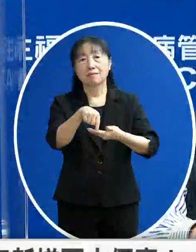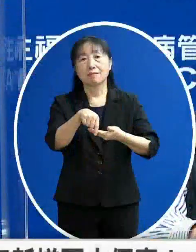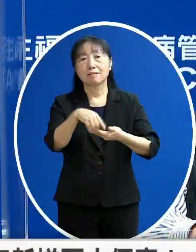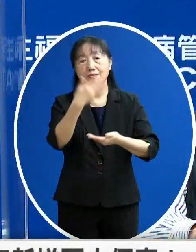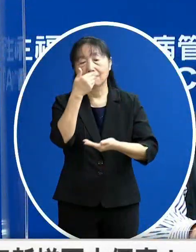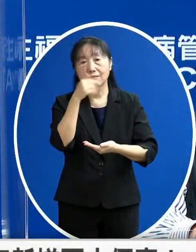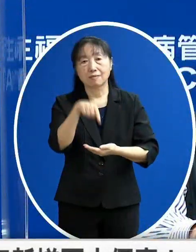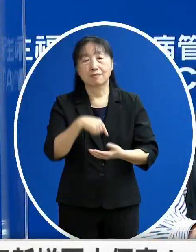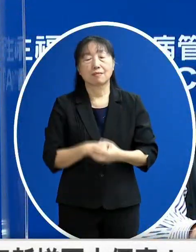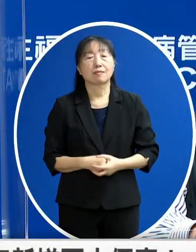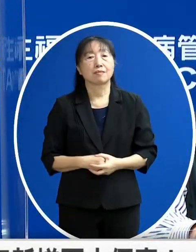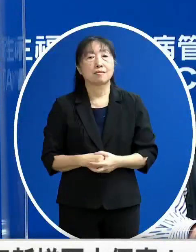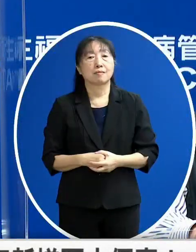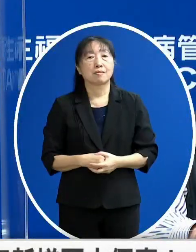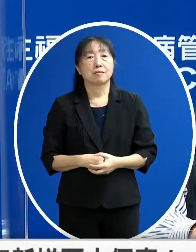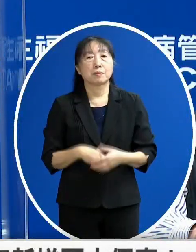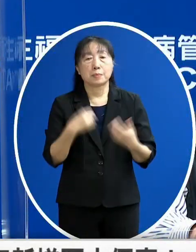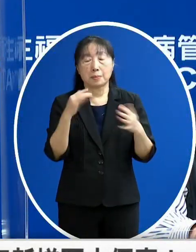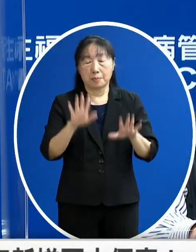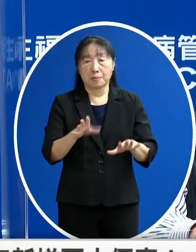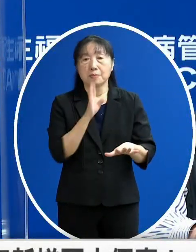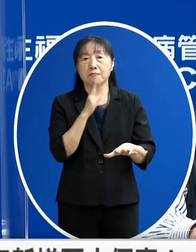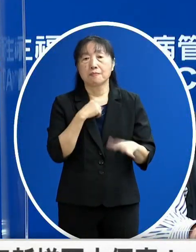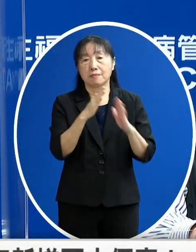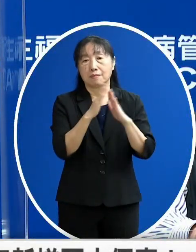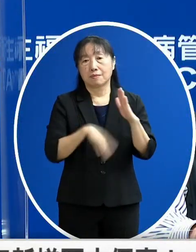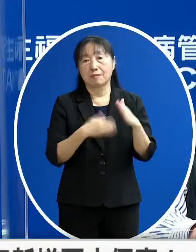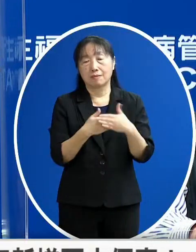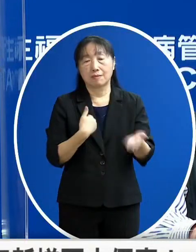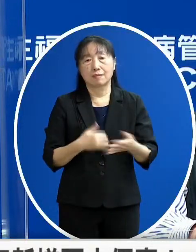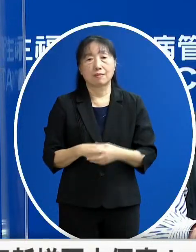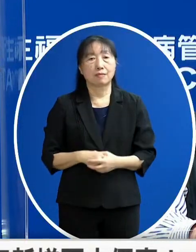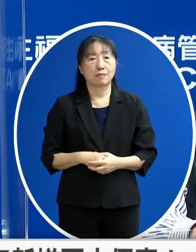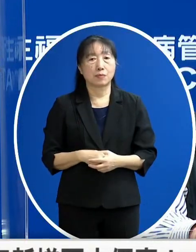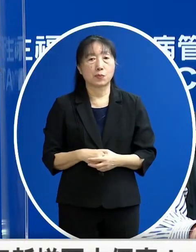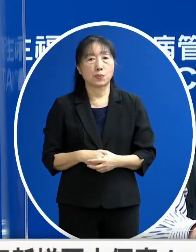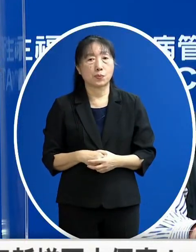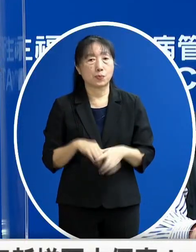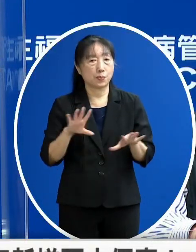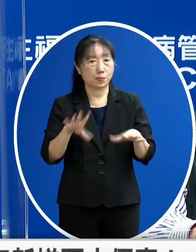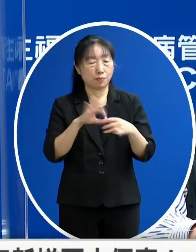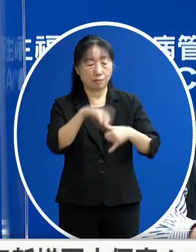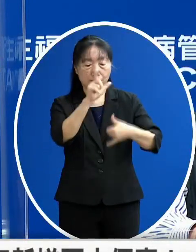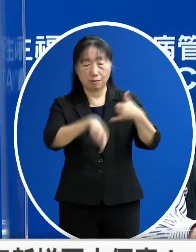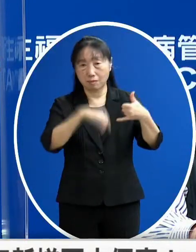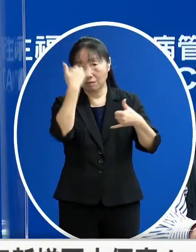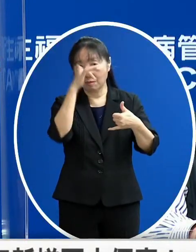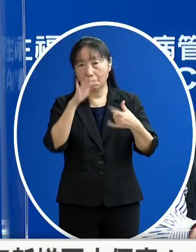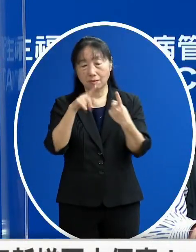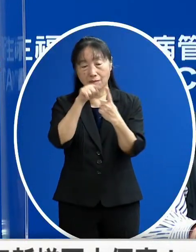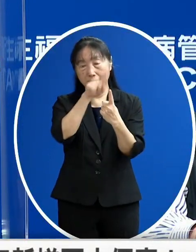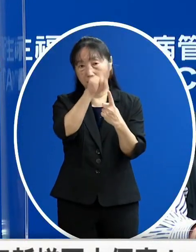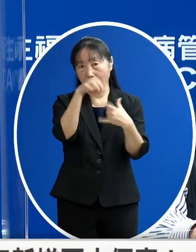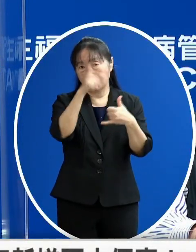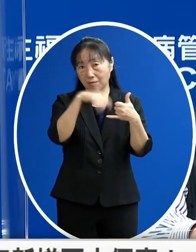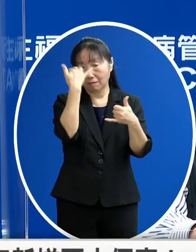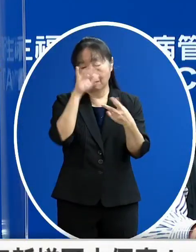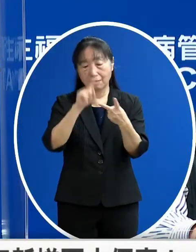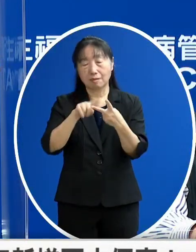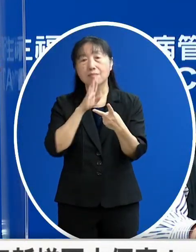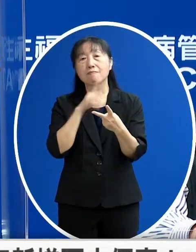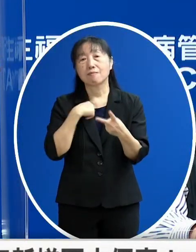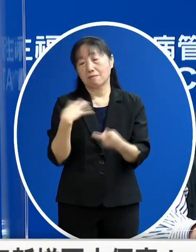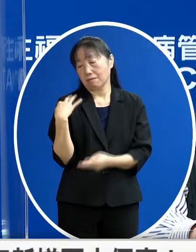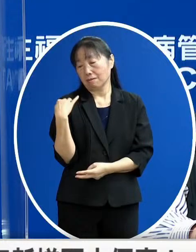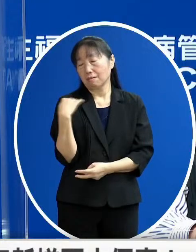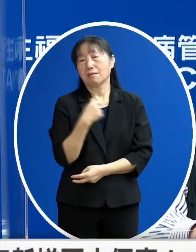人，好，那现在已经在居家隔离中哈，那目前一位没有症状，那一位有咳，前几天有